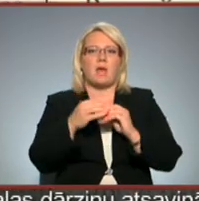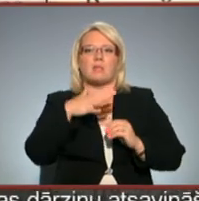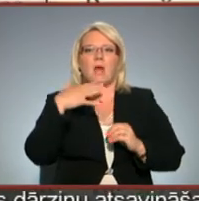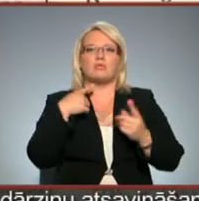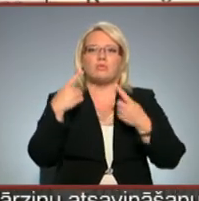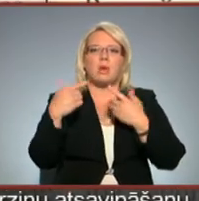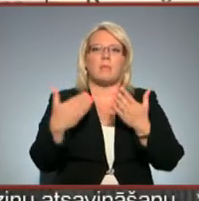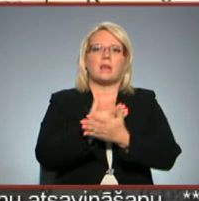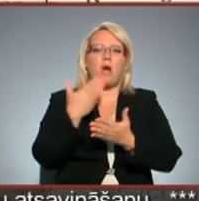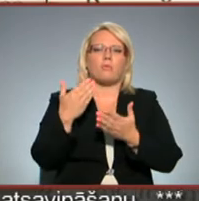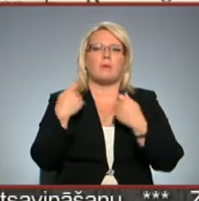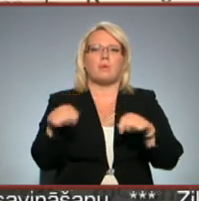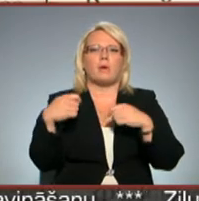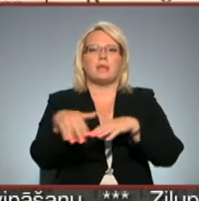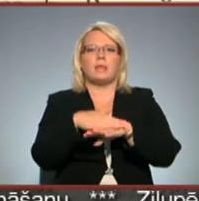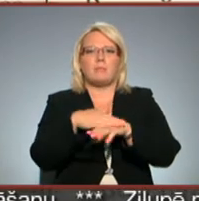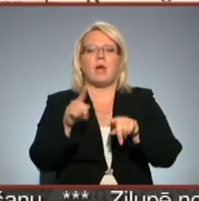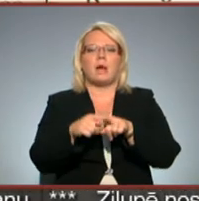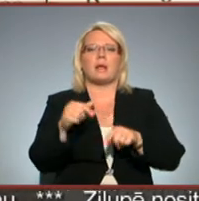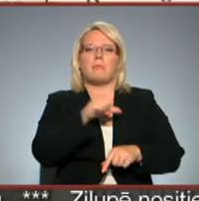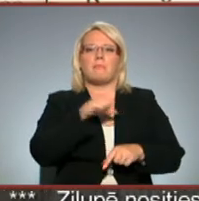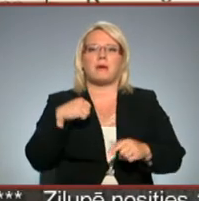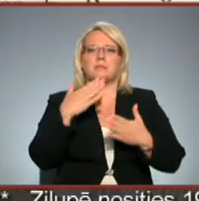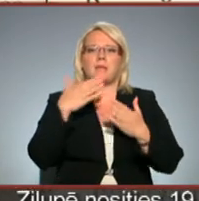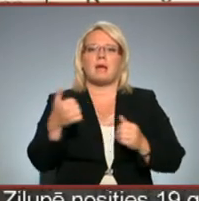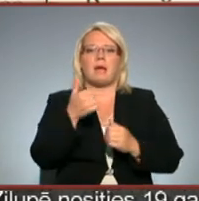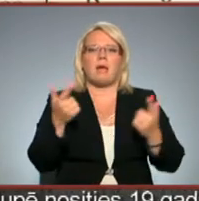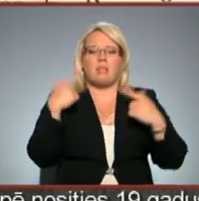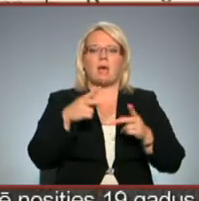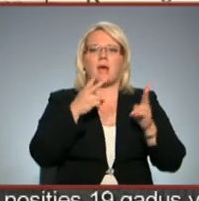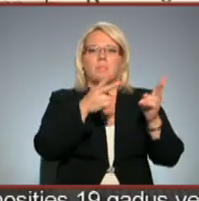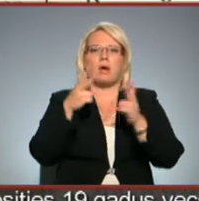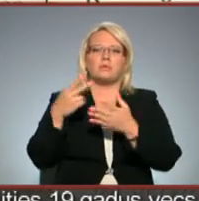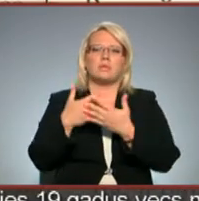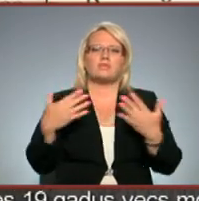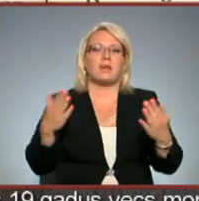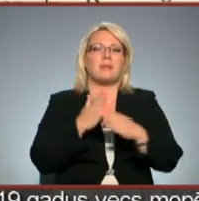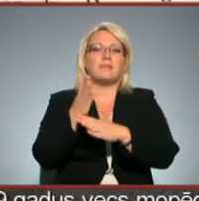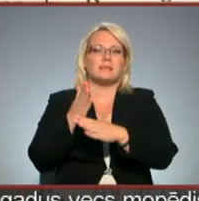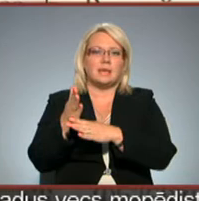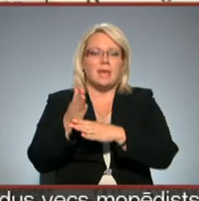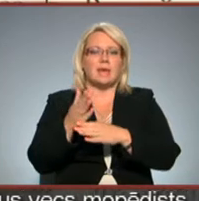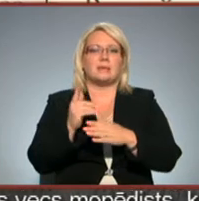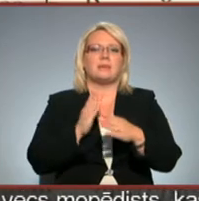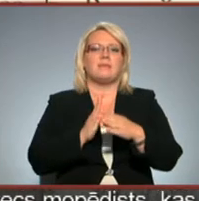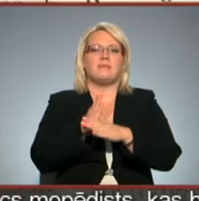runāts par šiem jaunajiem noiet tirgiem, un arī jūs pats pēdējā gada laikā esat braucis ļoti dažādās vizītēs. Nu,